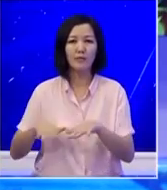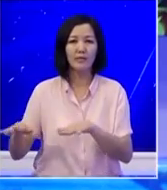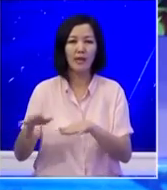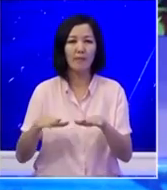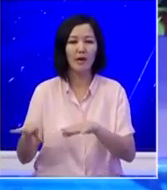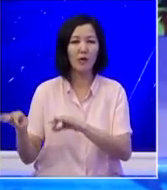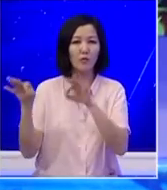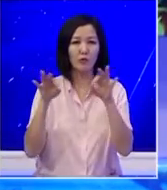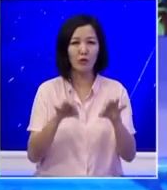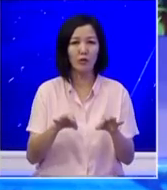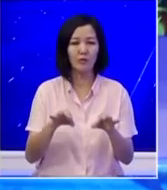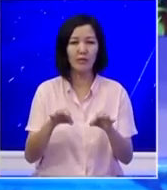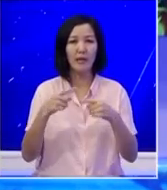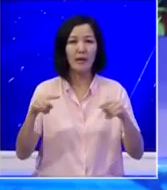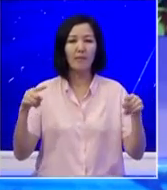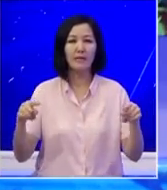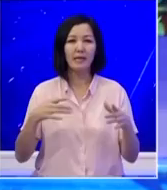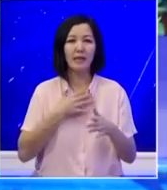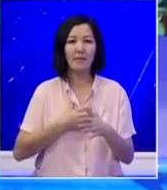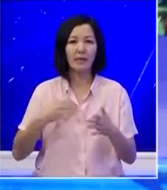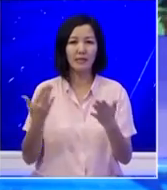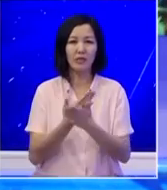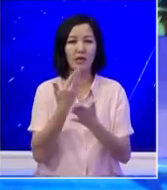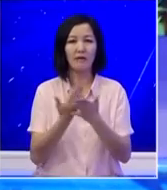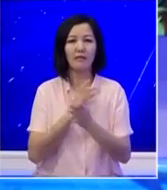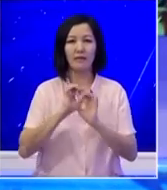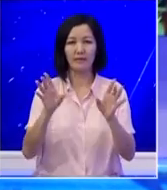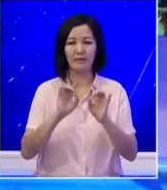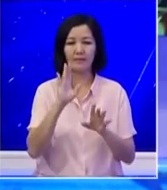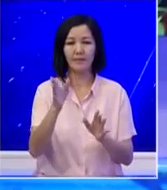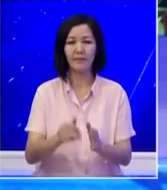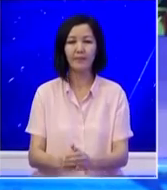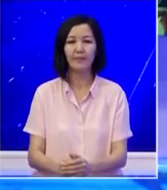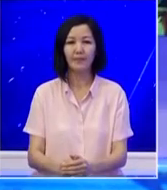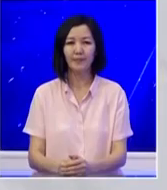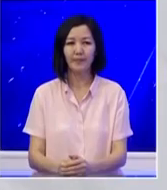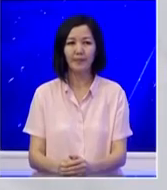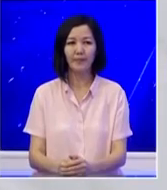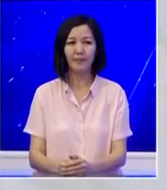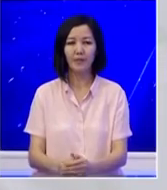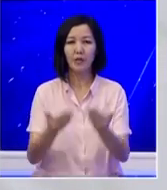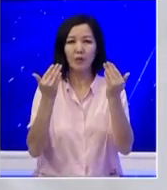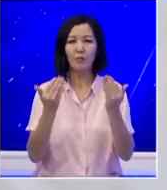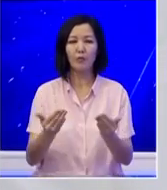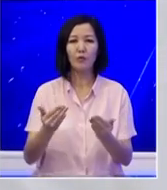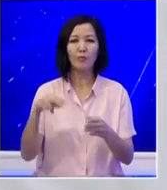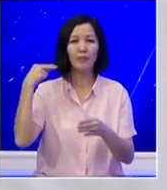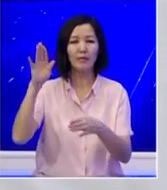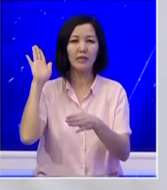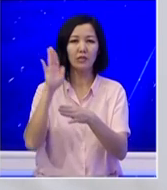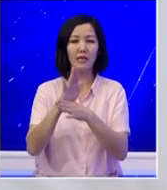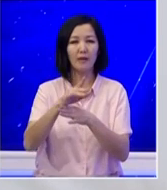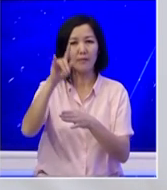көшіріліп жатыр. Осы және өзге де елдегі маңызды жаңалықтар келесі топтамада. Бүгін президент жарлығымен